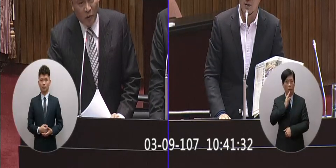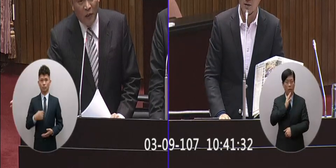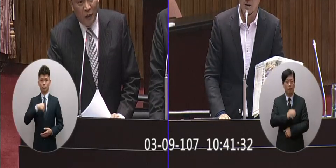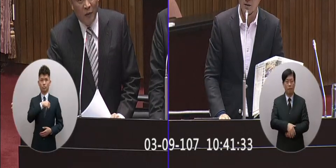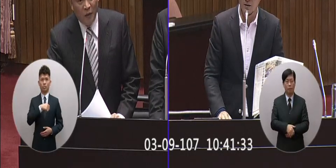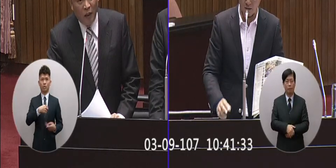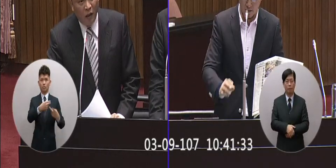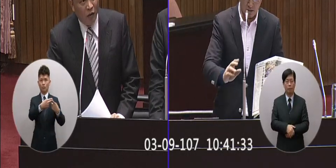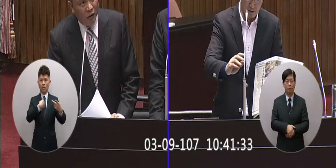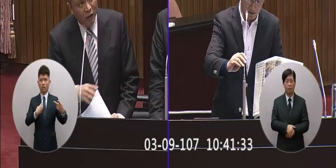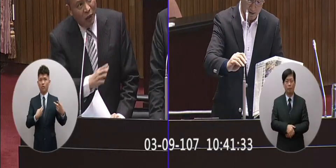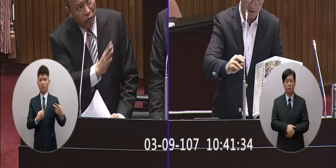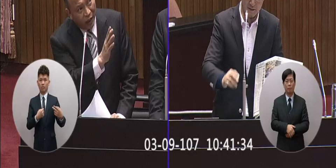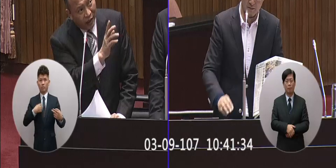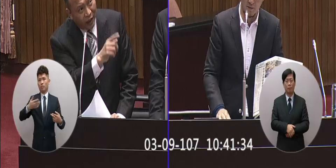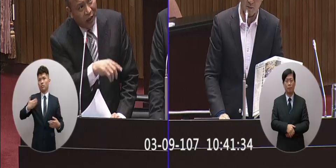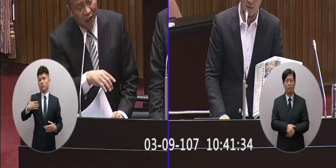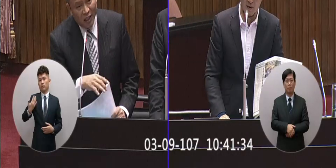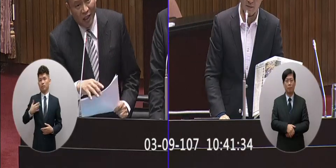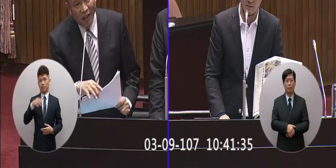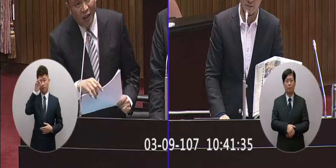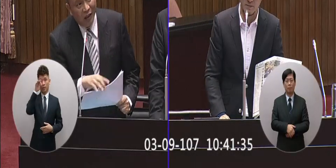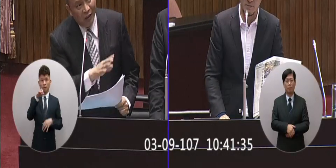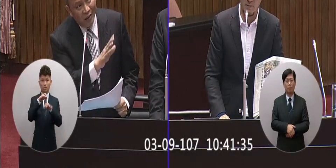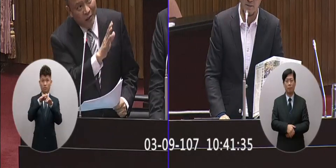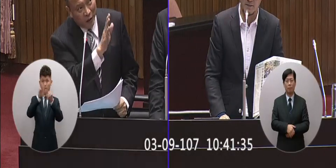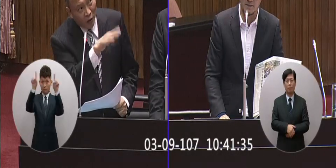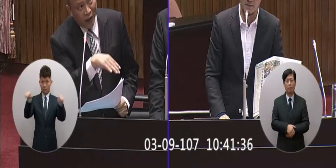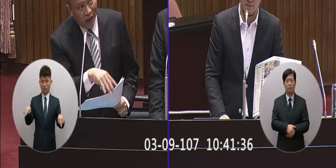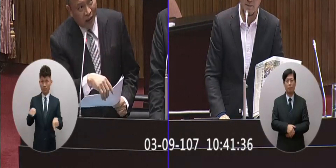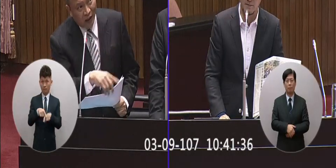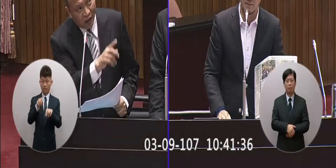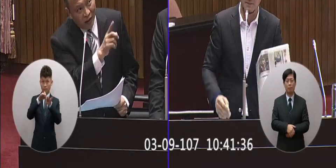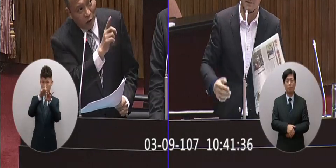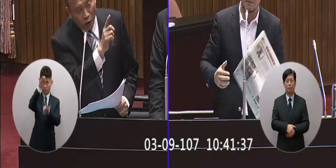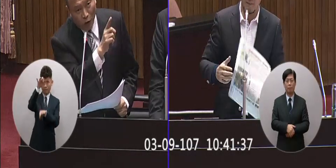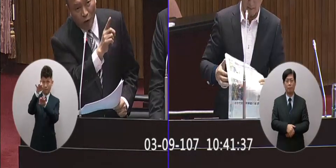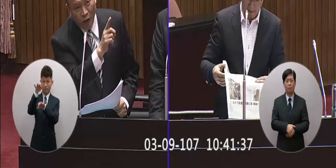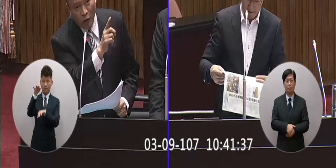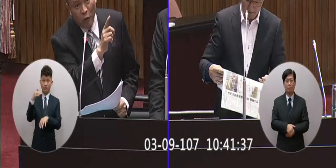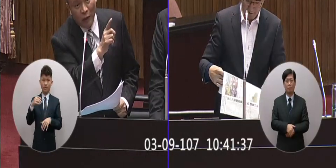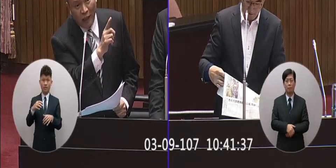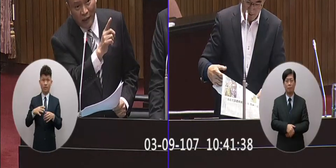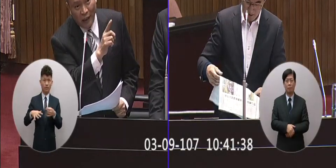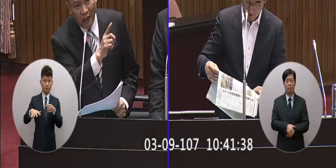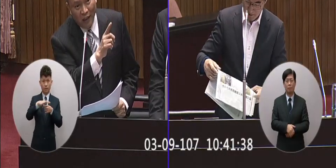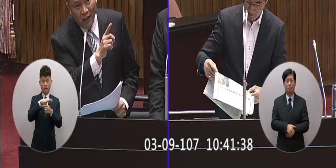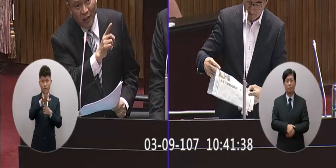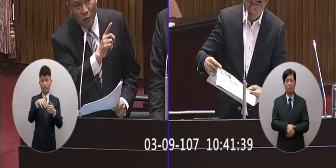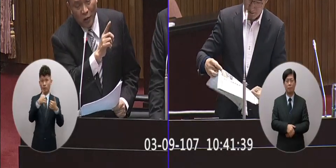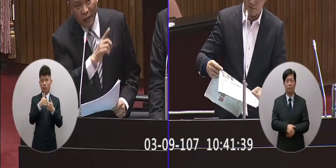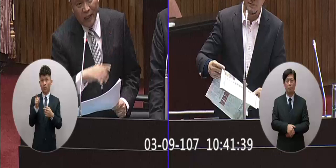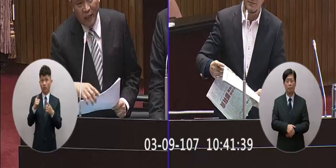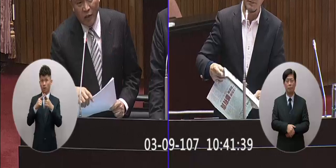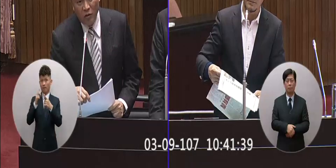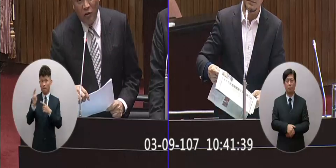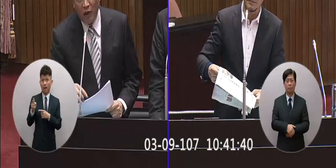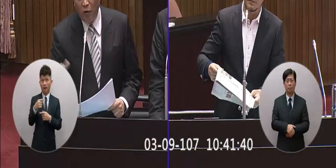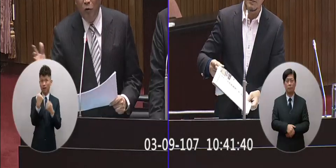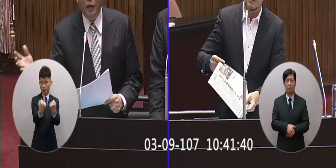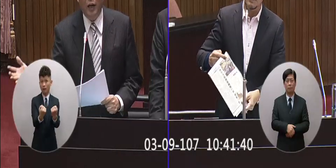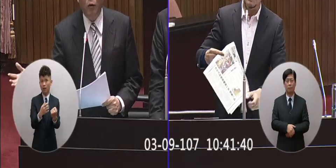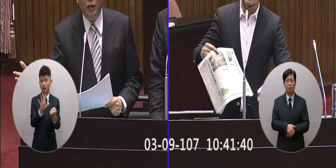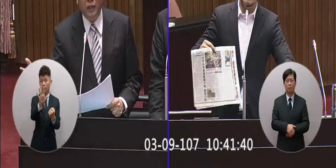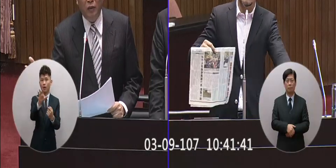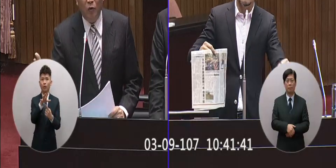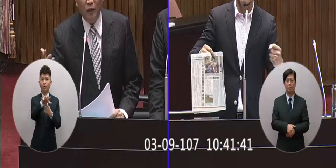是无接到这个消息啦吼，你嘛看内底，成员内底，全国农会伊就拢派人伫遐。所以即个来讲，